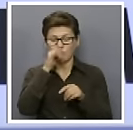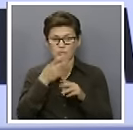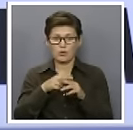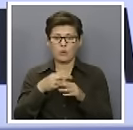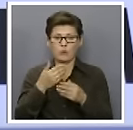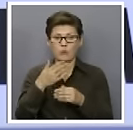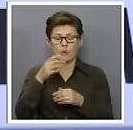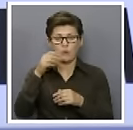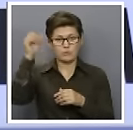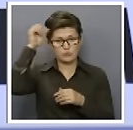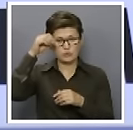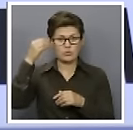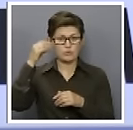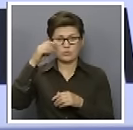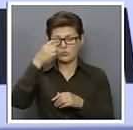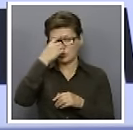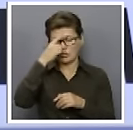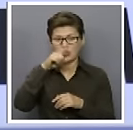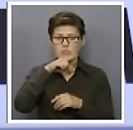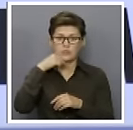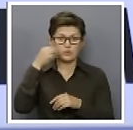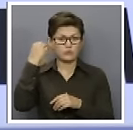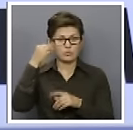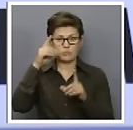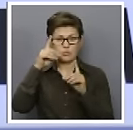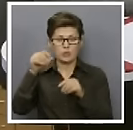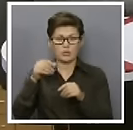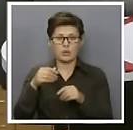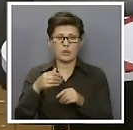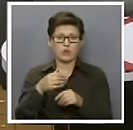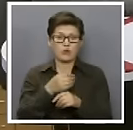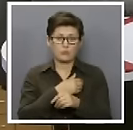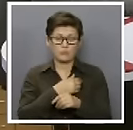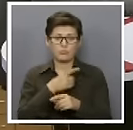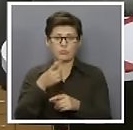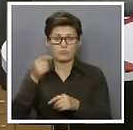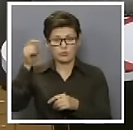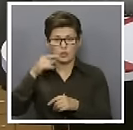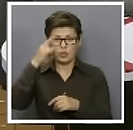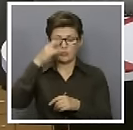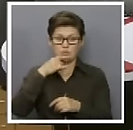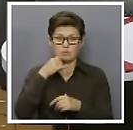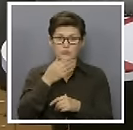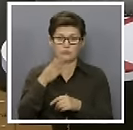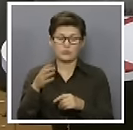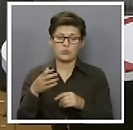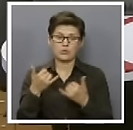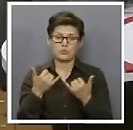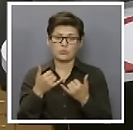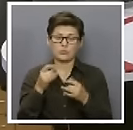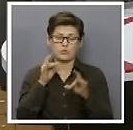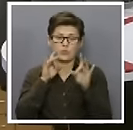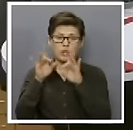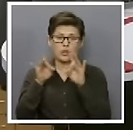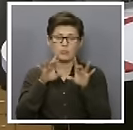жаңағы Түркияға барып жатыр деген сияқты, Ресейге барады. Мен қалай едім әрине бізге де келген, Қазақстанға да келген. Жаңағы айтып отырған нәрсе мынау, жарнама